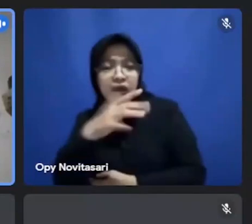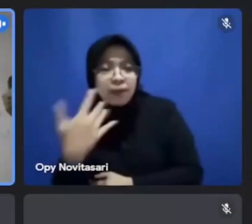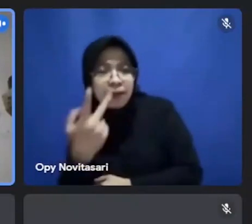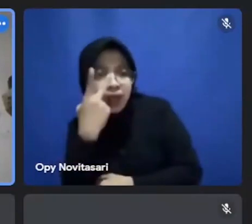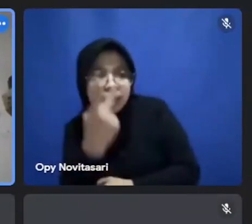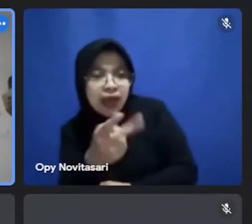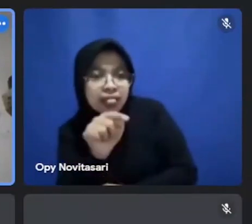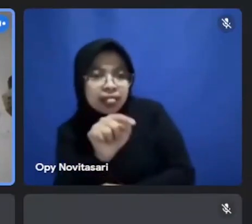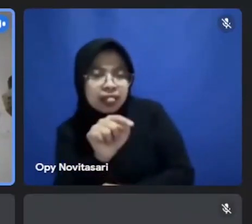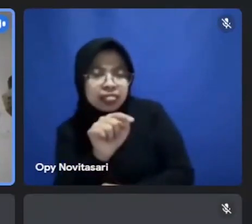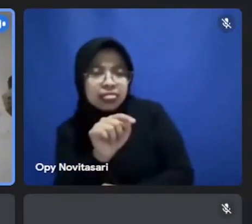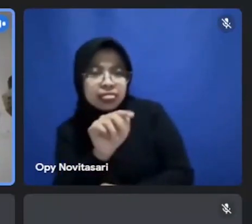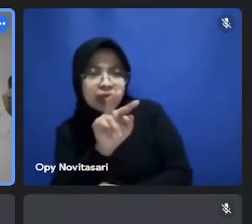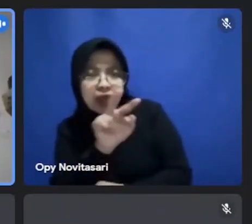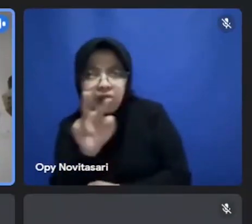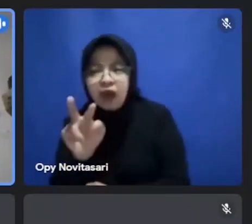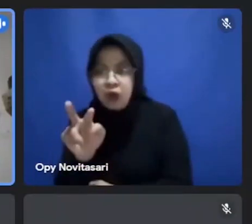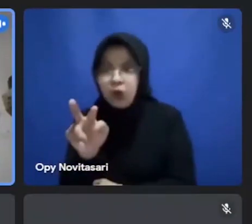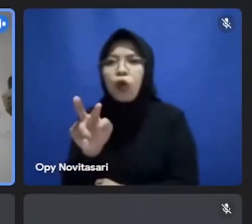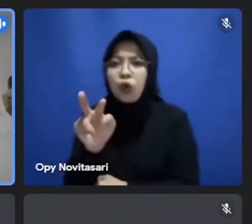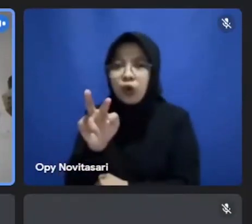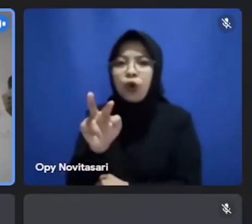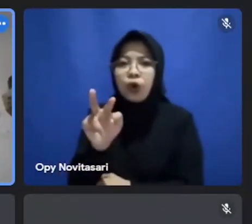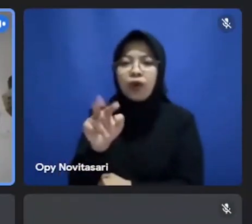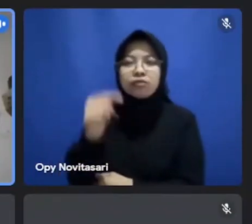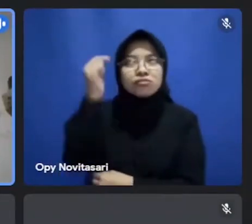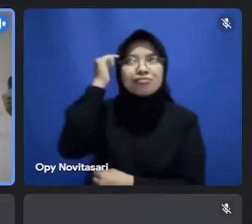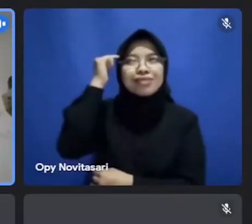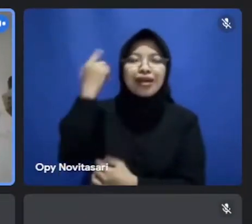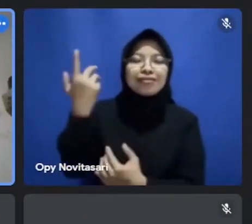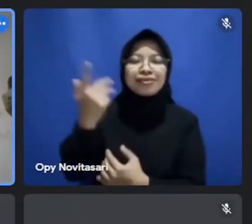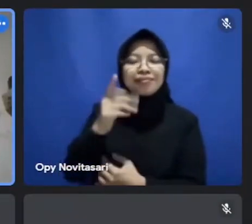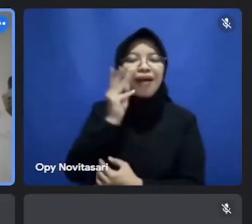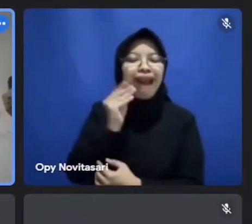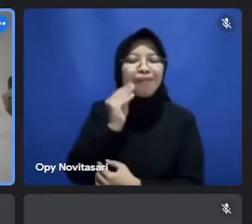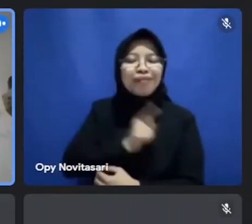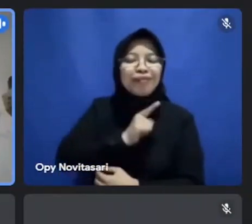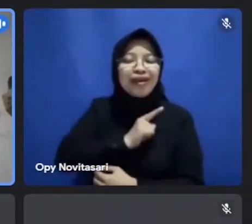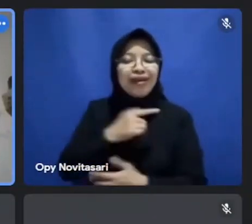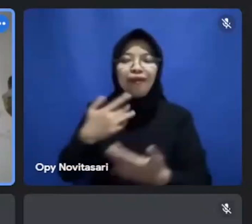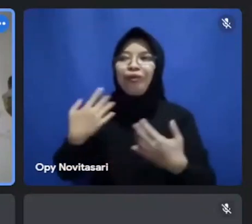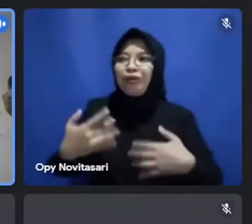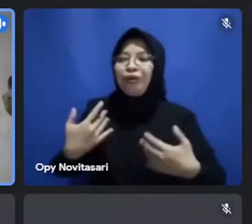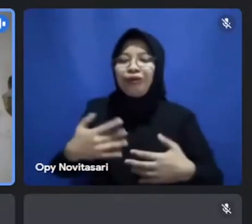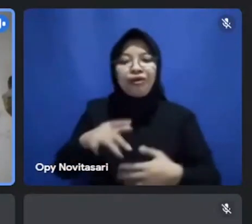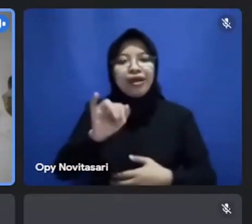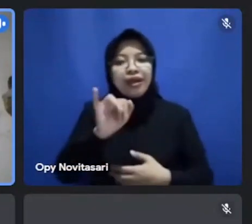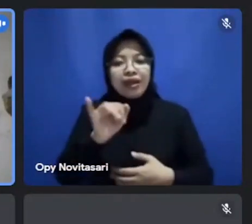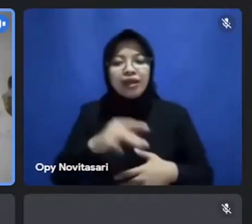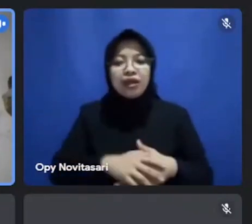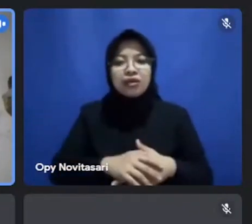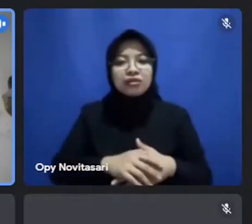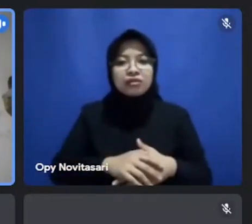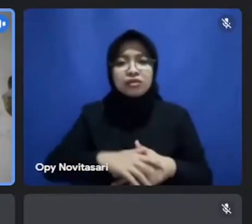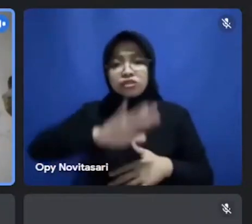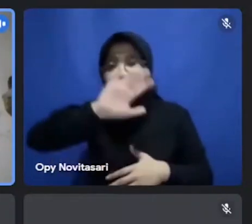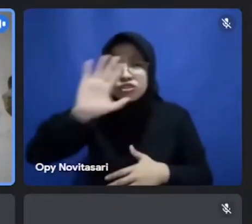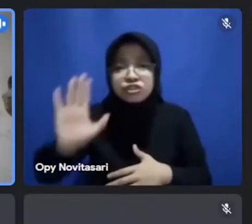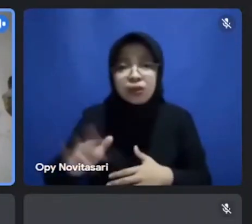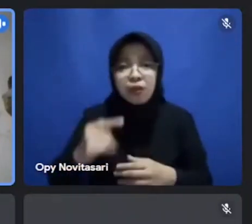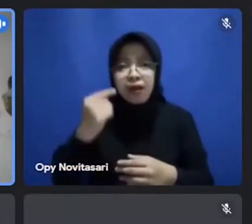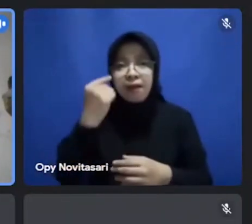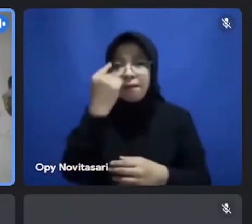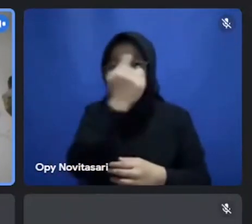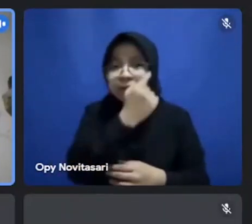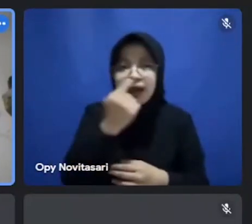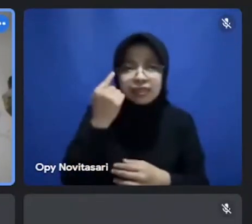akhirnya ee kalau Dar saya pribadi itu seolah-olah kayak seluruh ee materi apaun itu entah